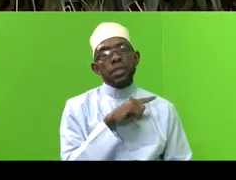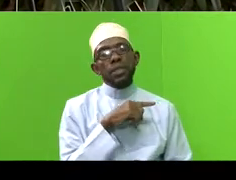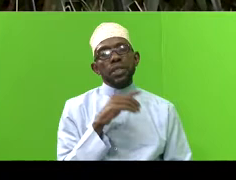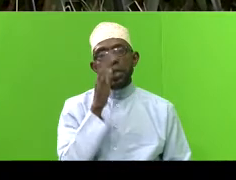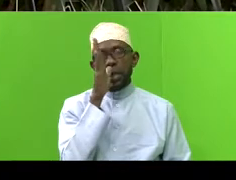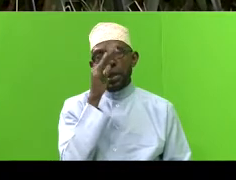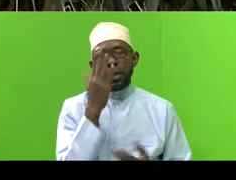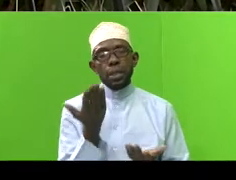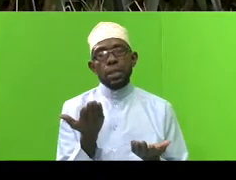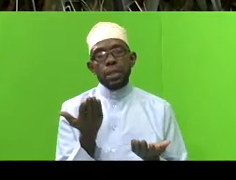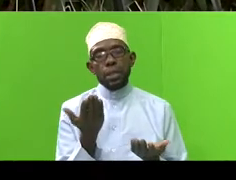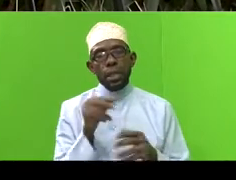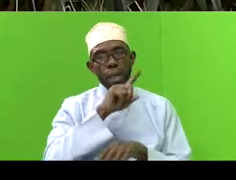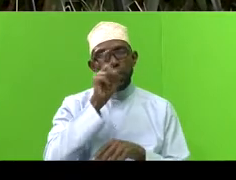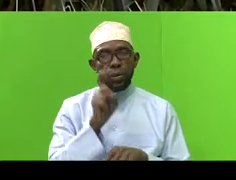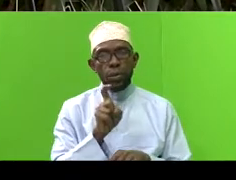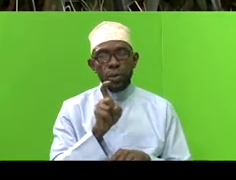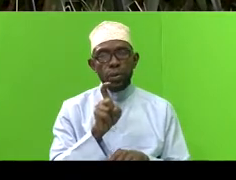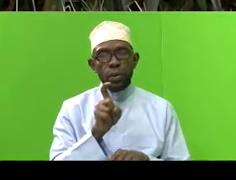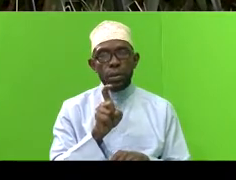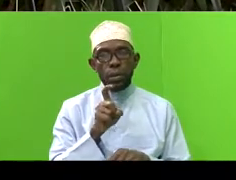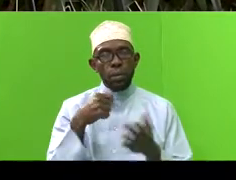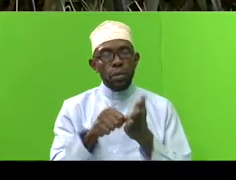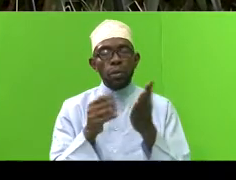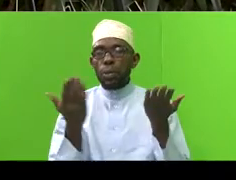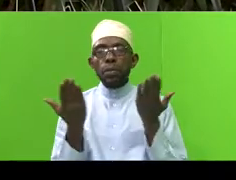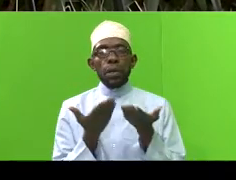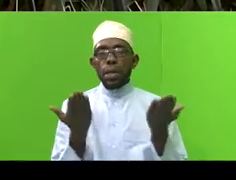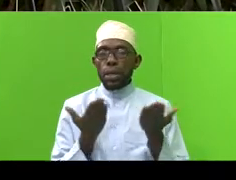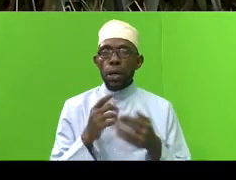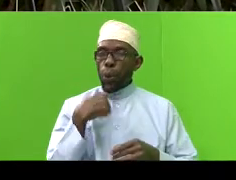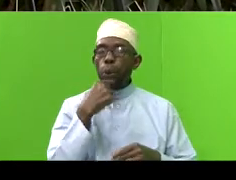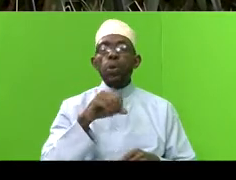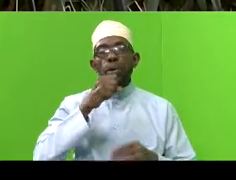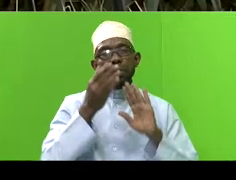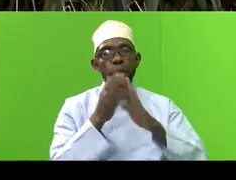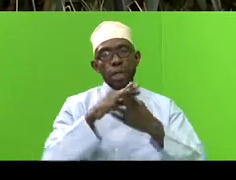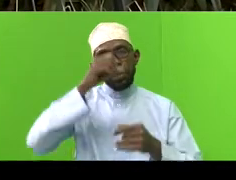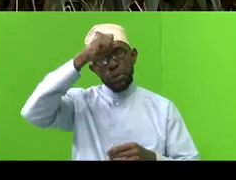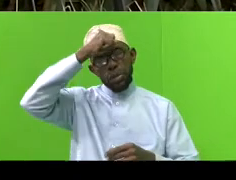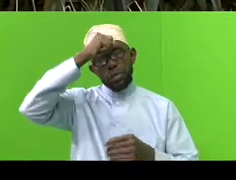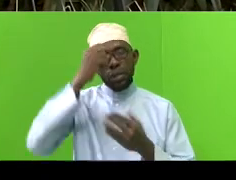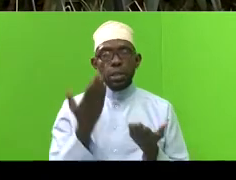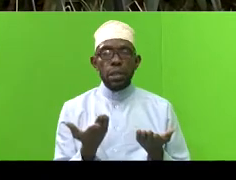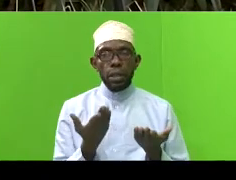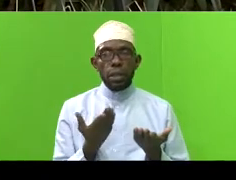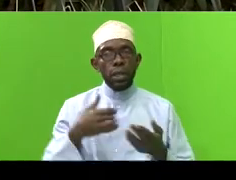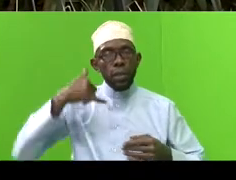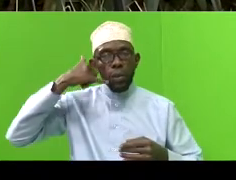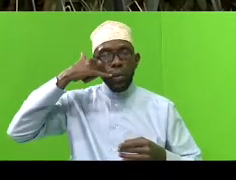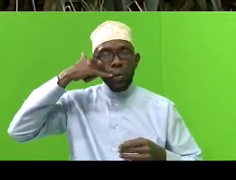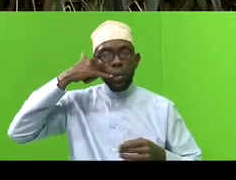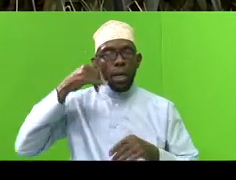ilikuwa uongo. Sasa tunajiuliza tatizo lilikuwa wapi? Nani alizembea? Hivi kwamba kwa hata kumpigia huyo bwana